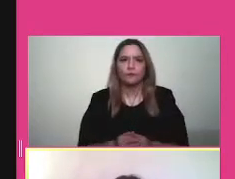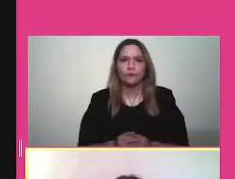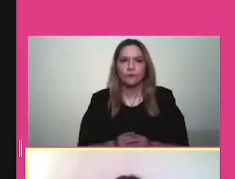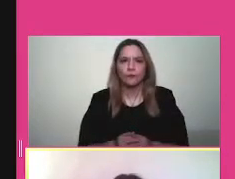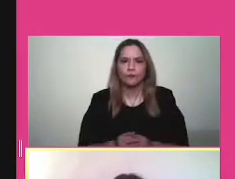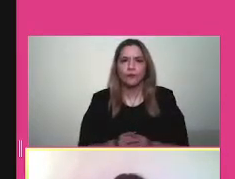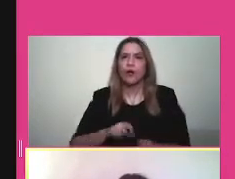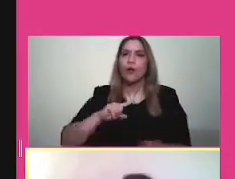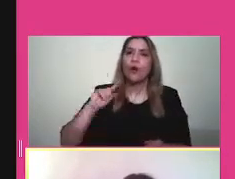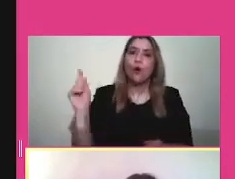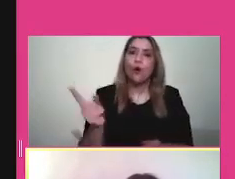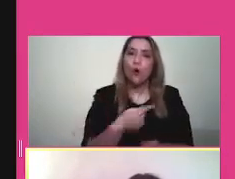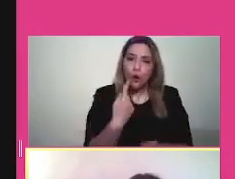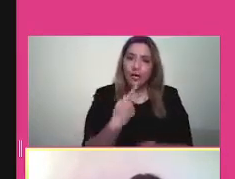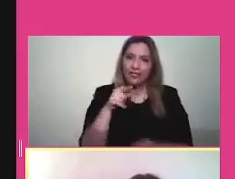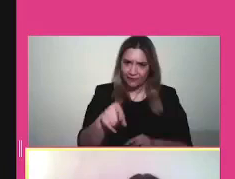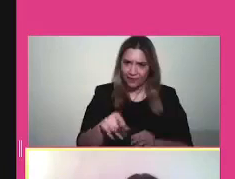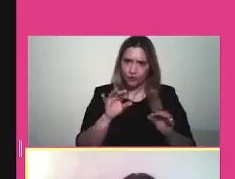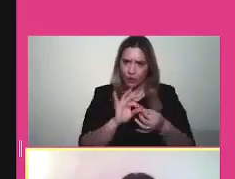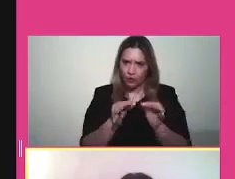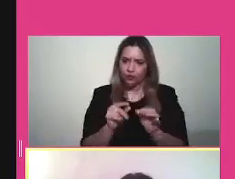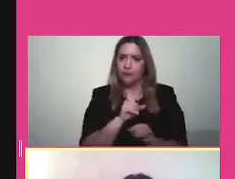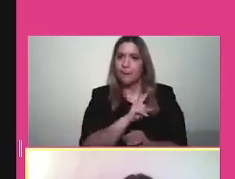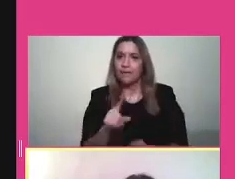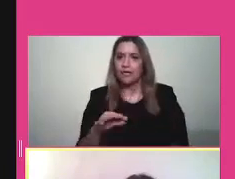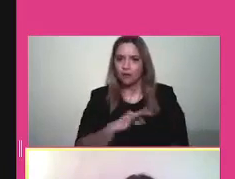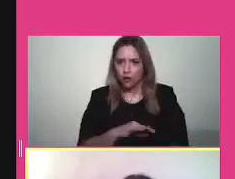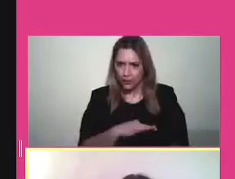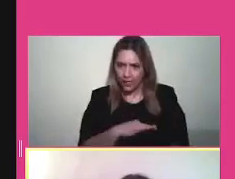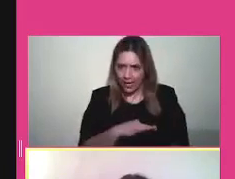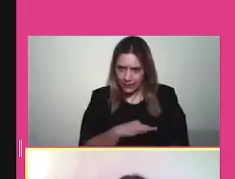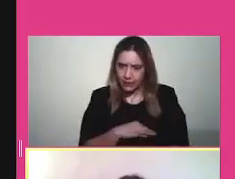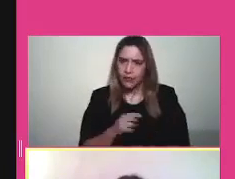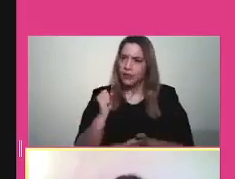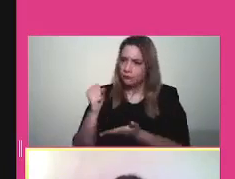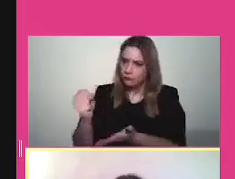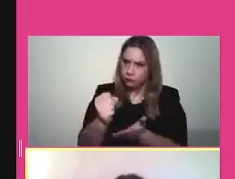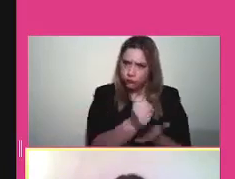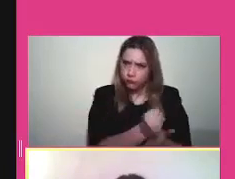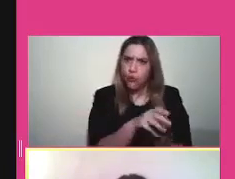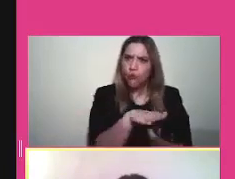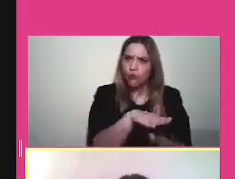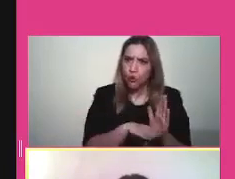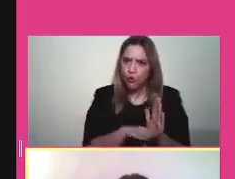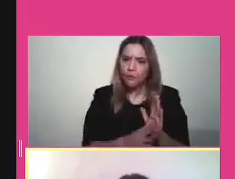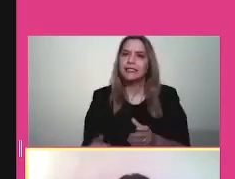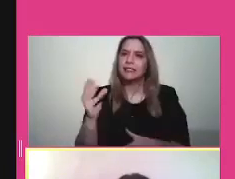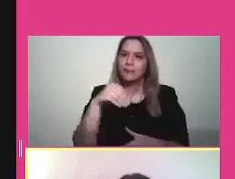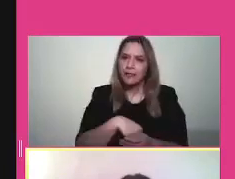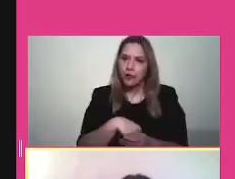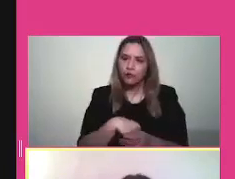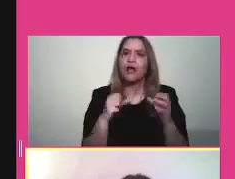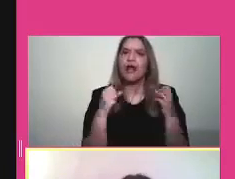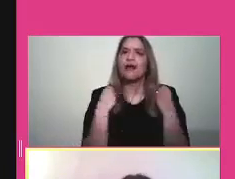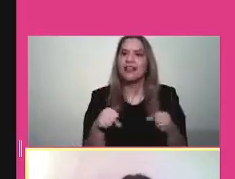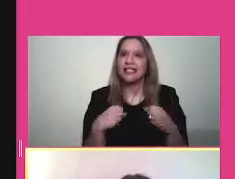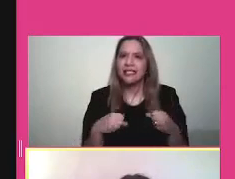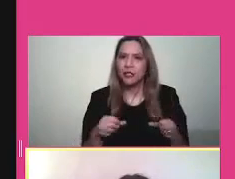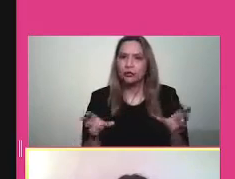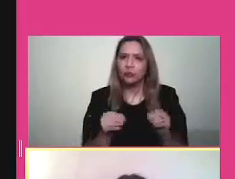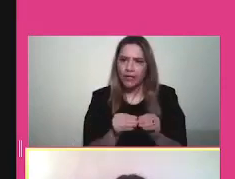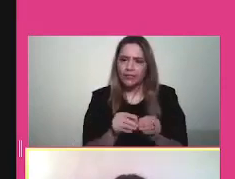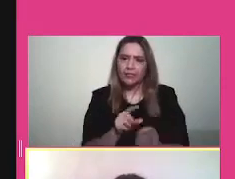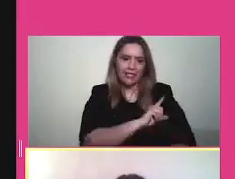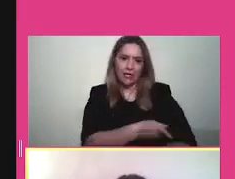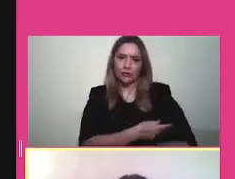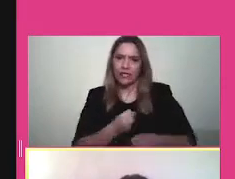Όλες οι μη κυβερνητικές οργανώσεις που λαμβάνουν χρηματοδότηση από το πρόγραμμα συμμετέχουν σε δραστηριότητες ενδυνάμωσης